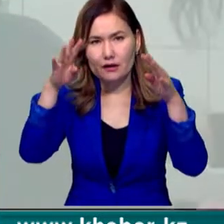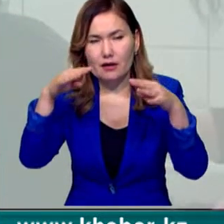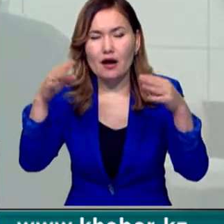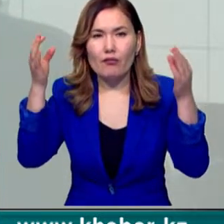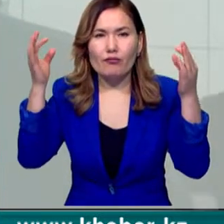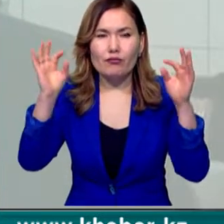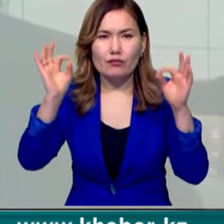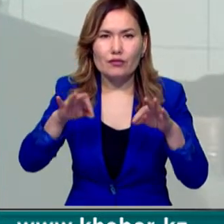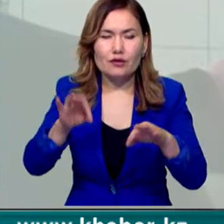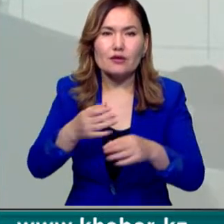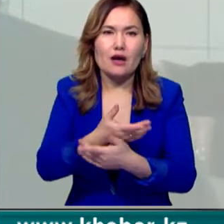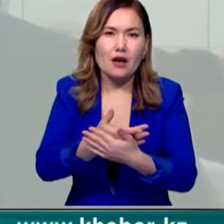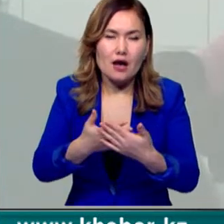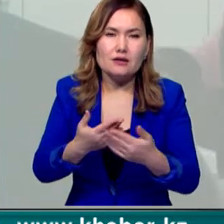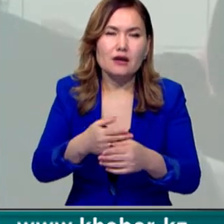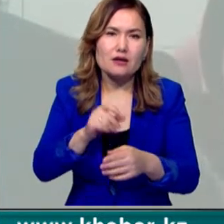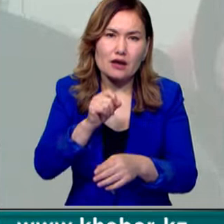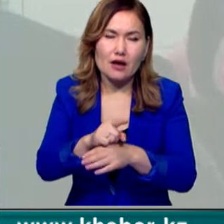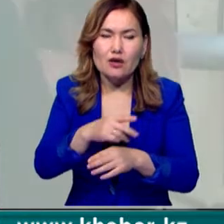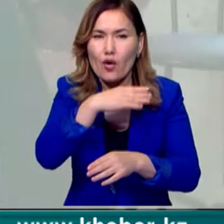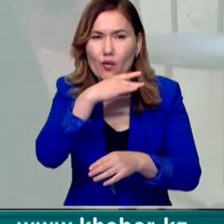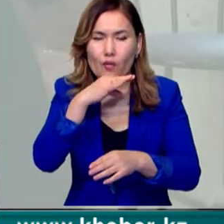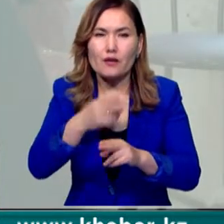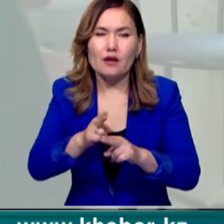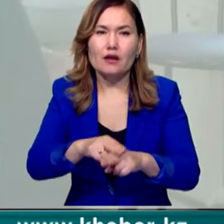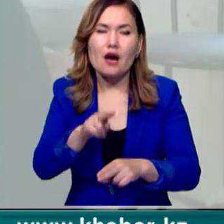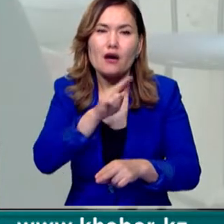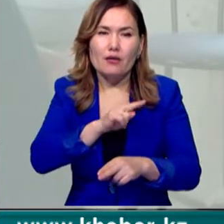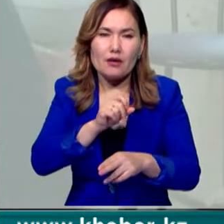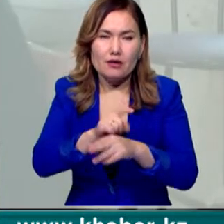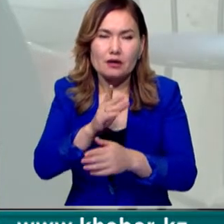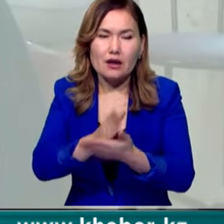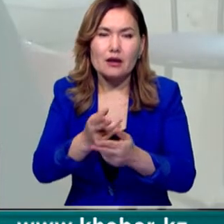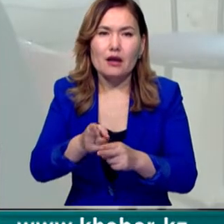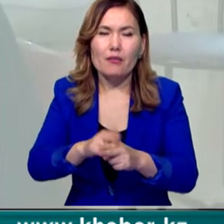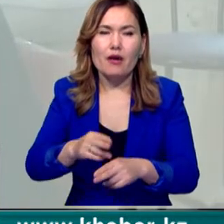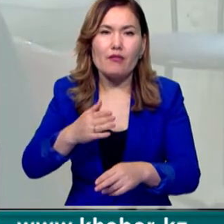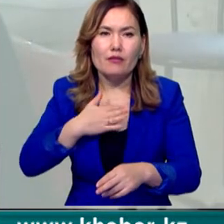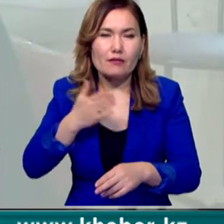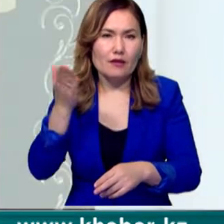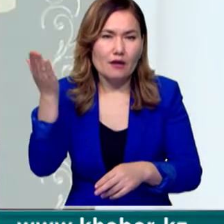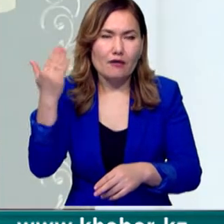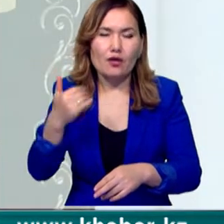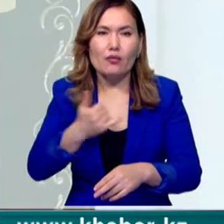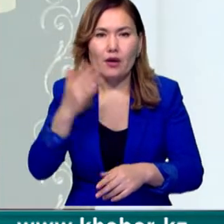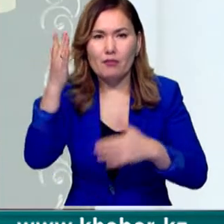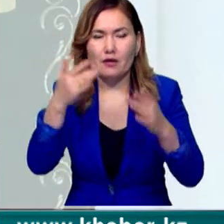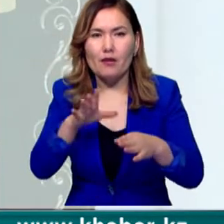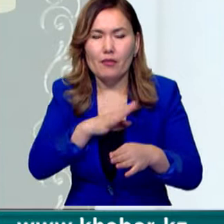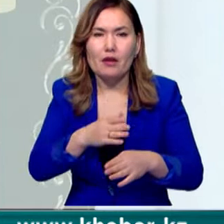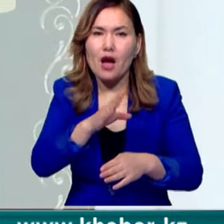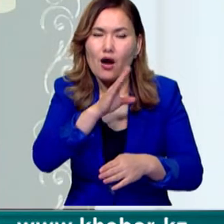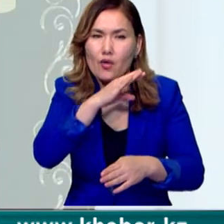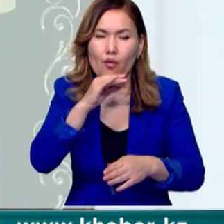таңдадым, өзіме ұнайды, бұрыннан өзім қалайтын едім. Жаңа үкіметке рахмет, осы әйтер көп бала аналарды қолдап бұйыртып